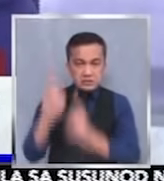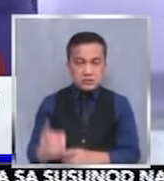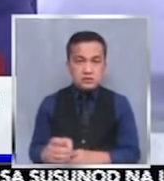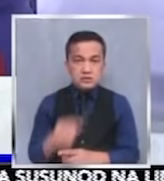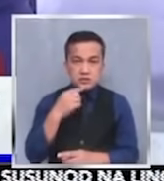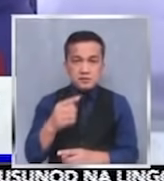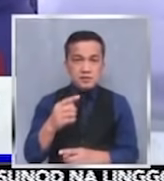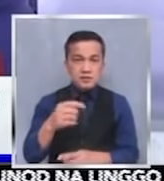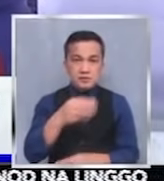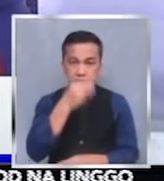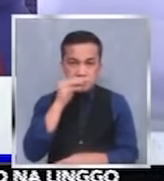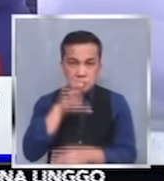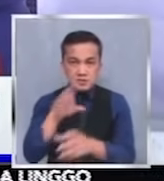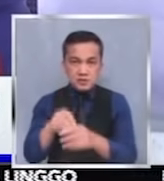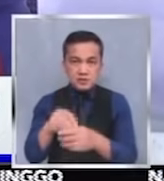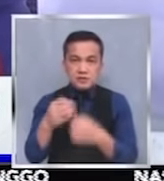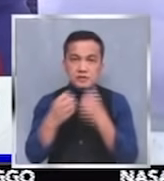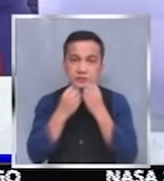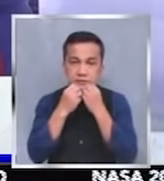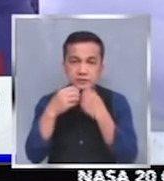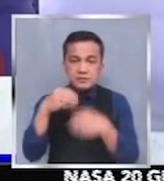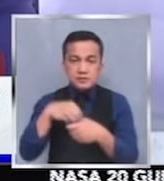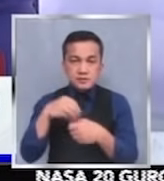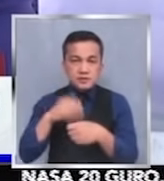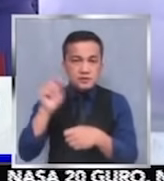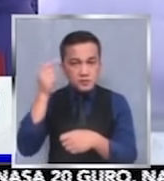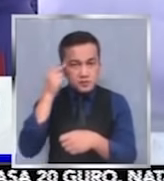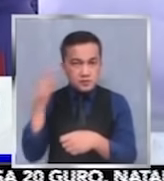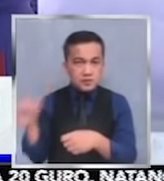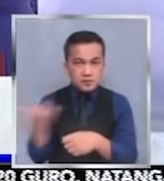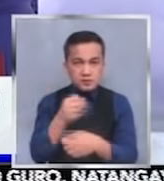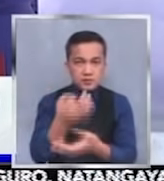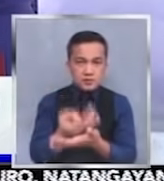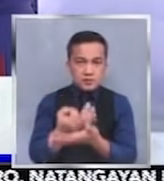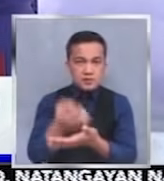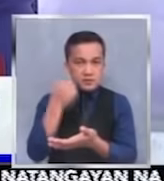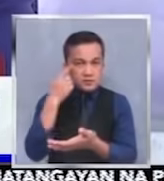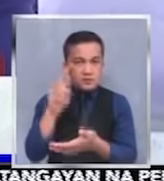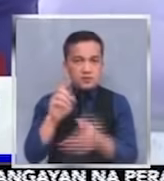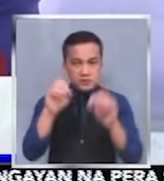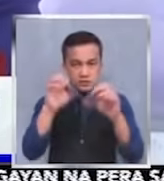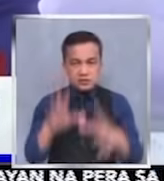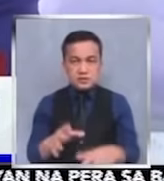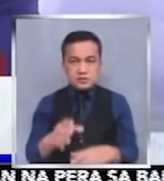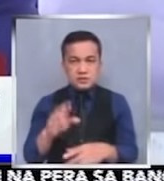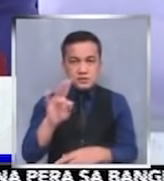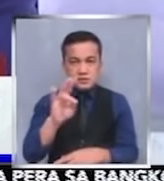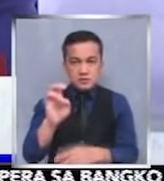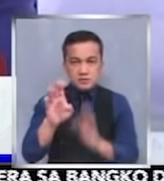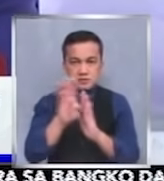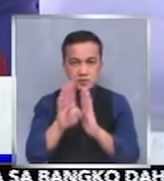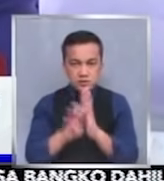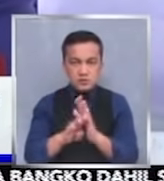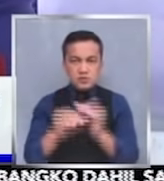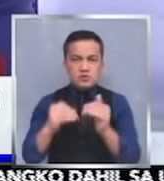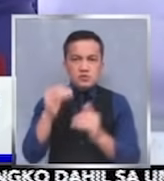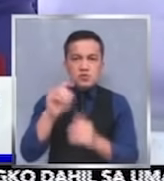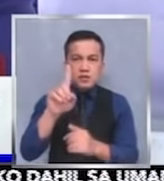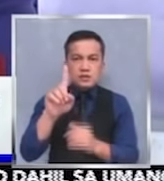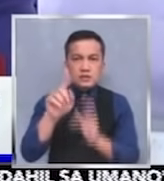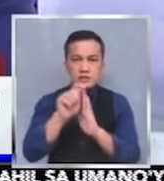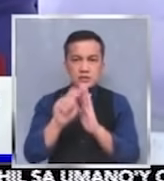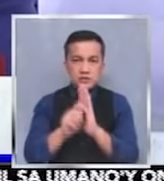ng gobyerno mula sa korupsyon sa pagkukunan ng pondo para sa mga guro. Nasa 700 billion hanggang 1 trillion pesos kada taon,